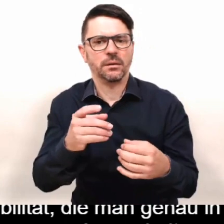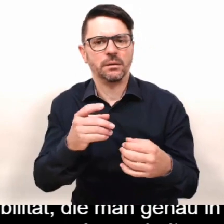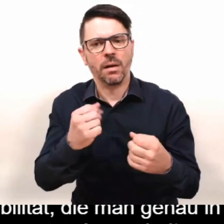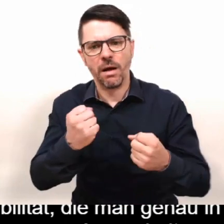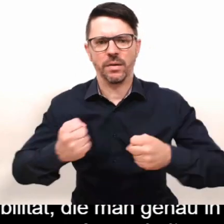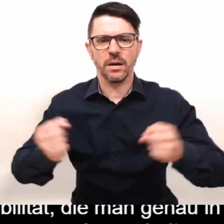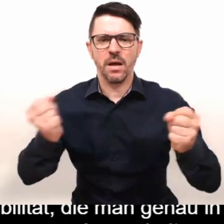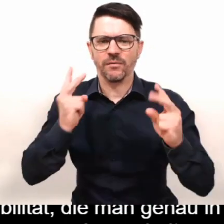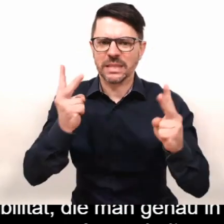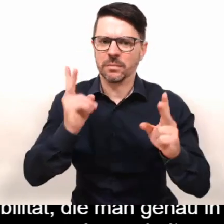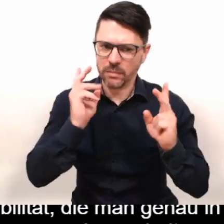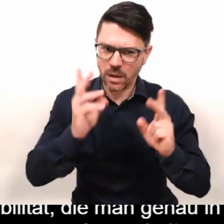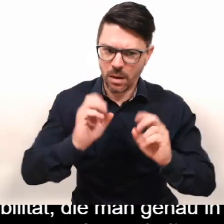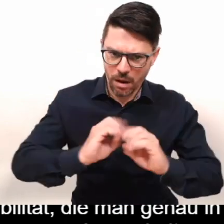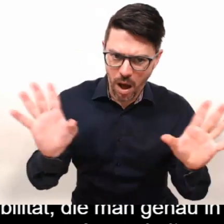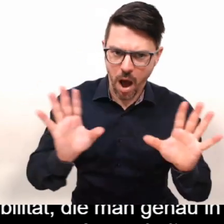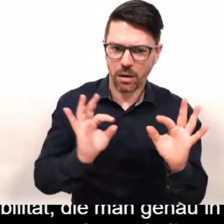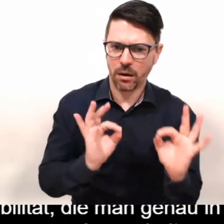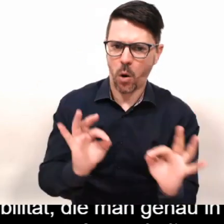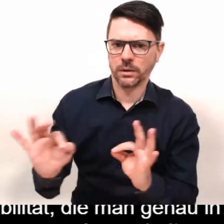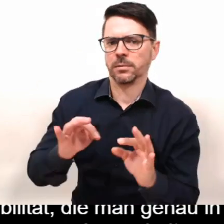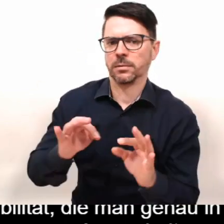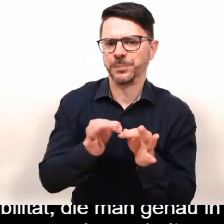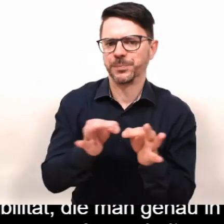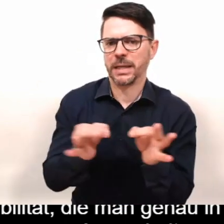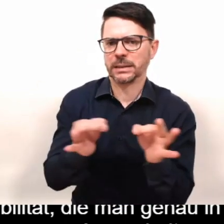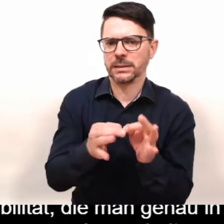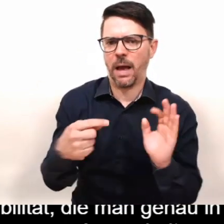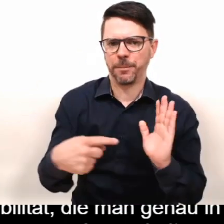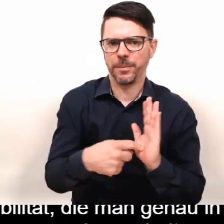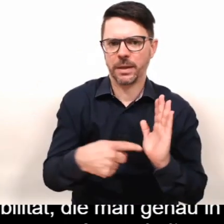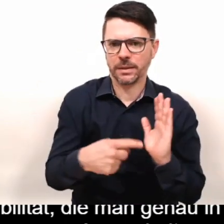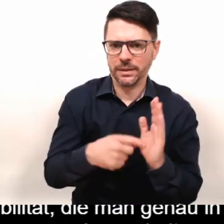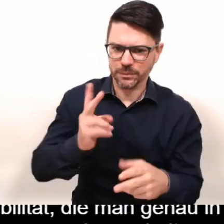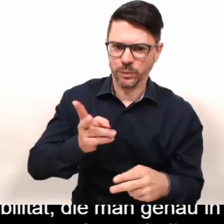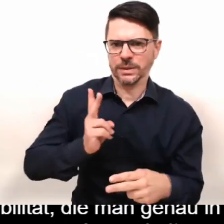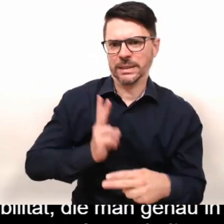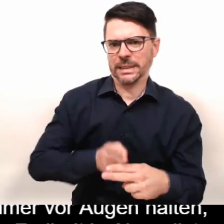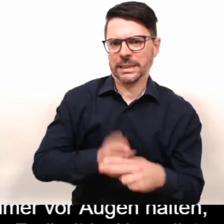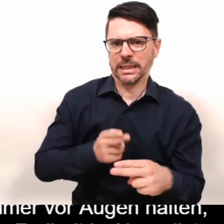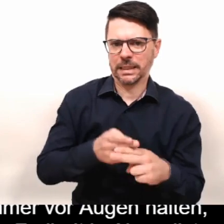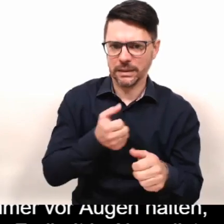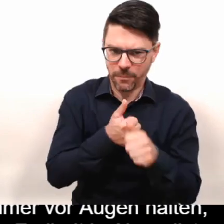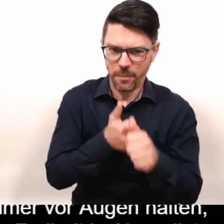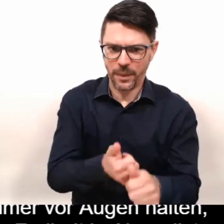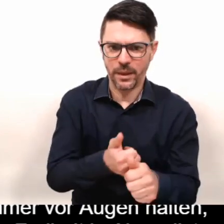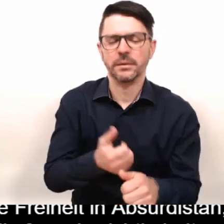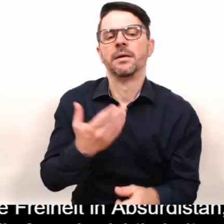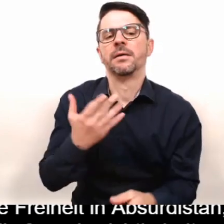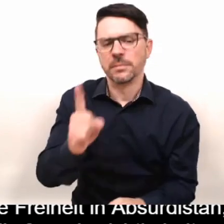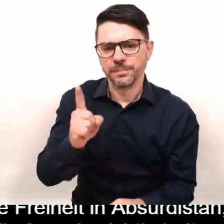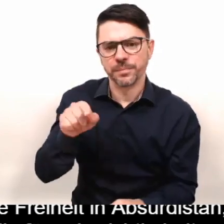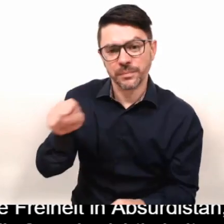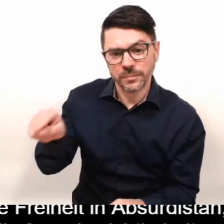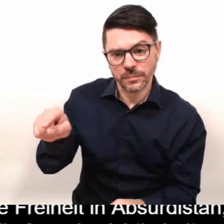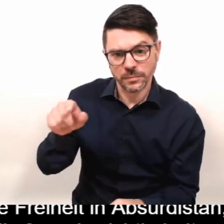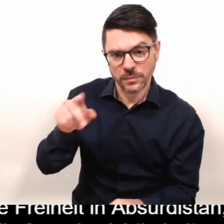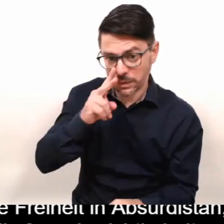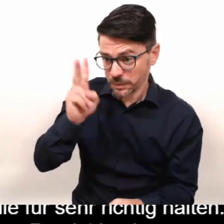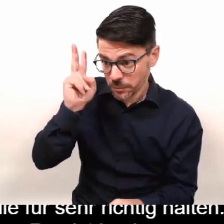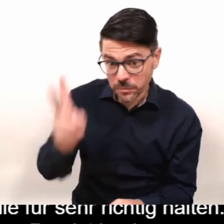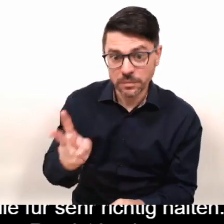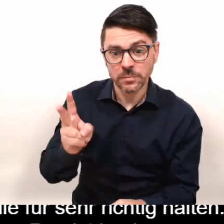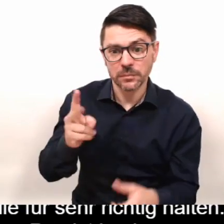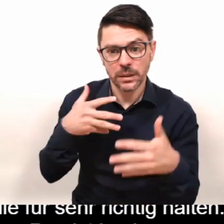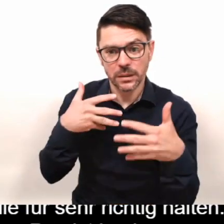dagegen soll ja sozusagen demonstriert werden. Und das ist in einem freiheitlichen Rechtsstaat völlig legitim und es soll